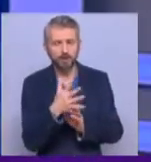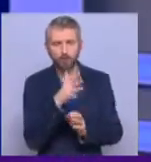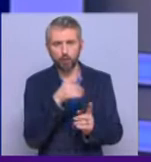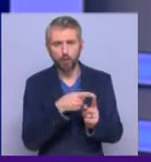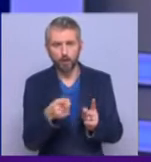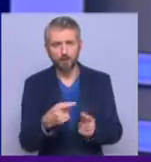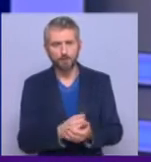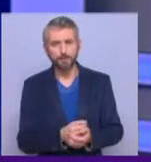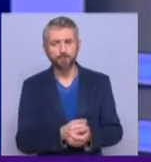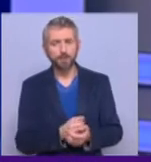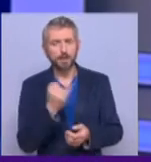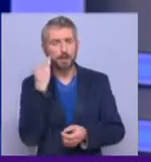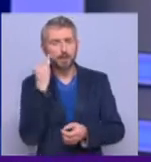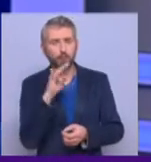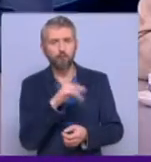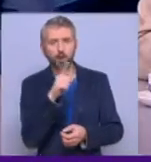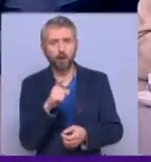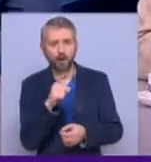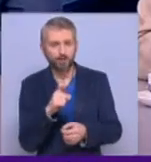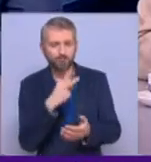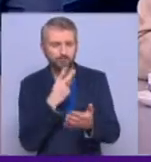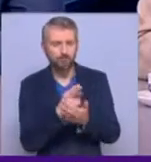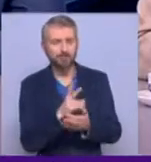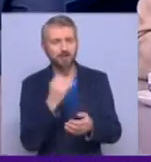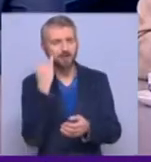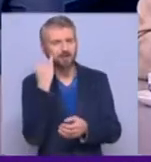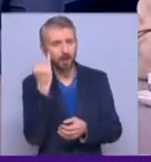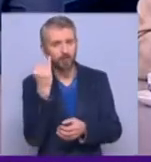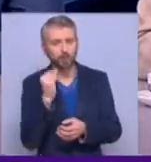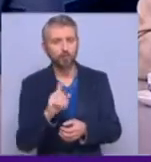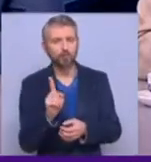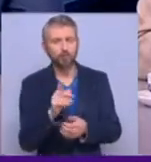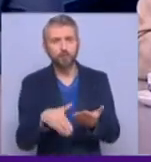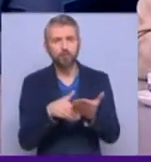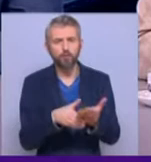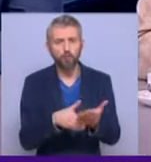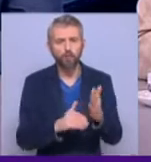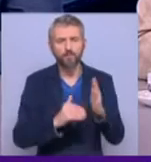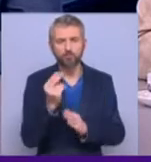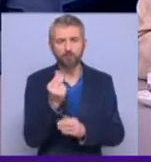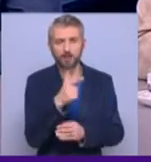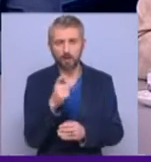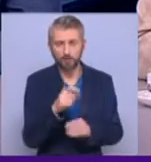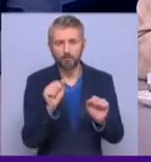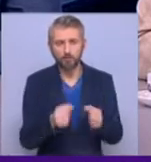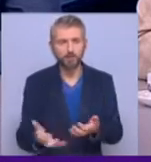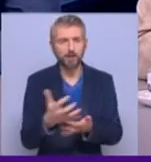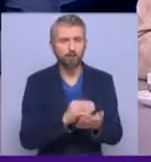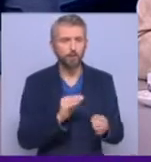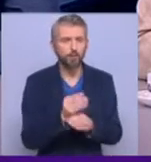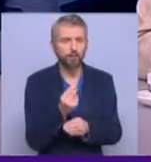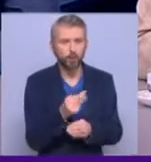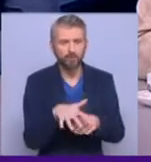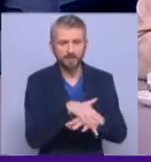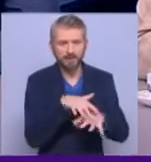роках, ідею про газ продали як ідею, що за допомогою вищої ціни на газ можна збирати додаткові кошти з